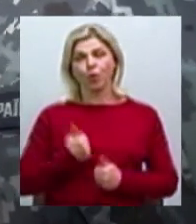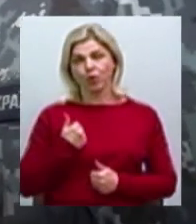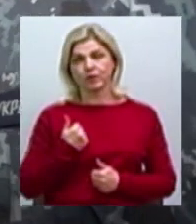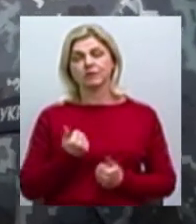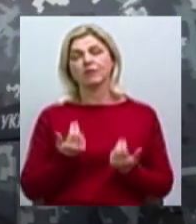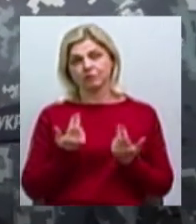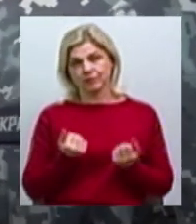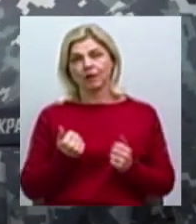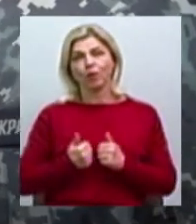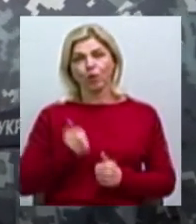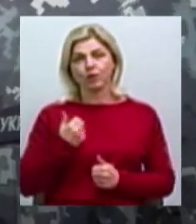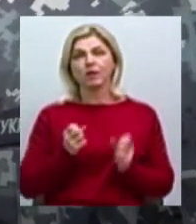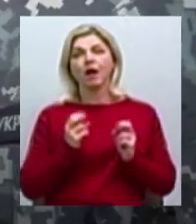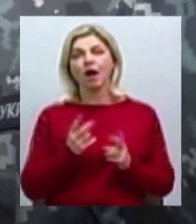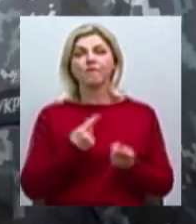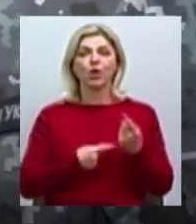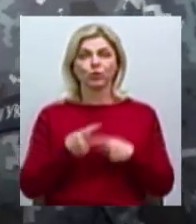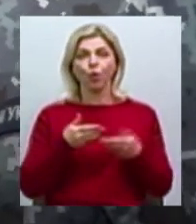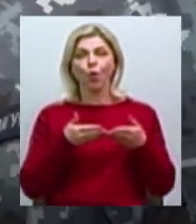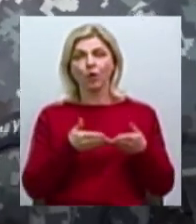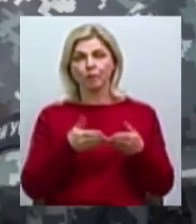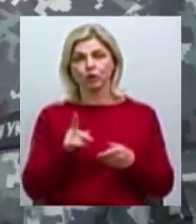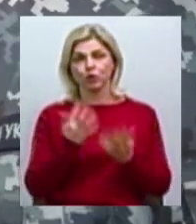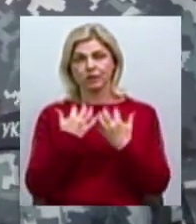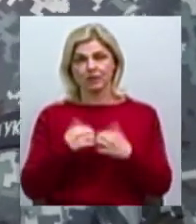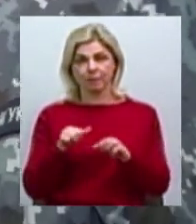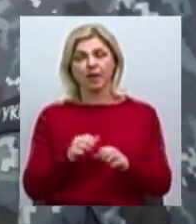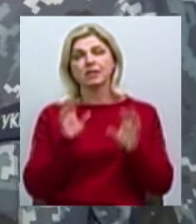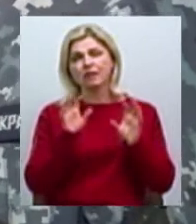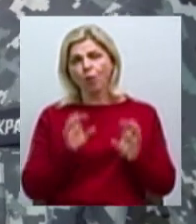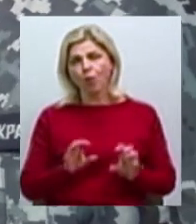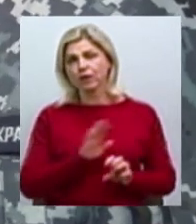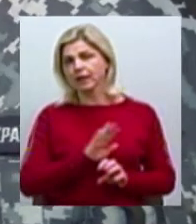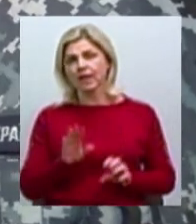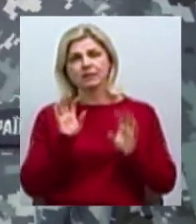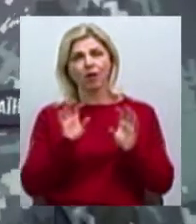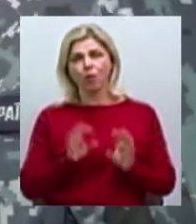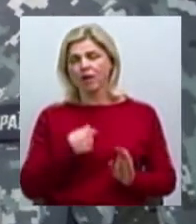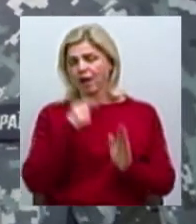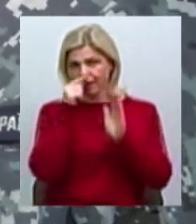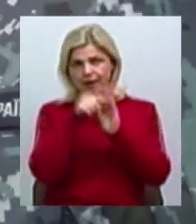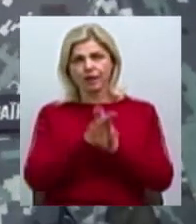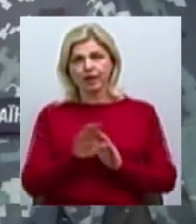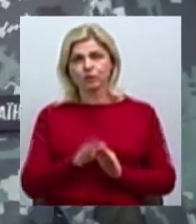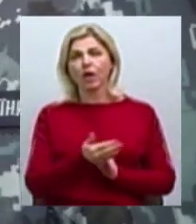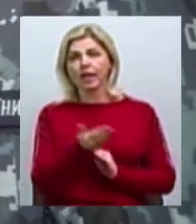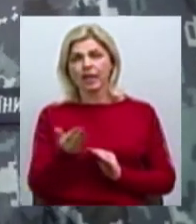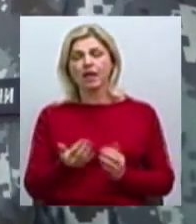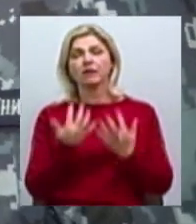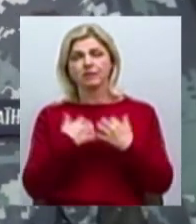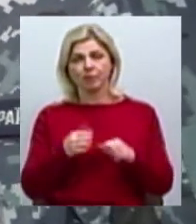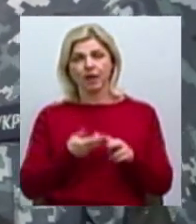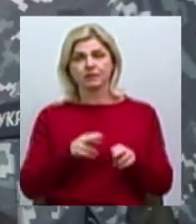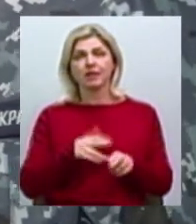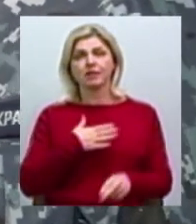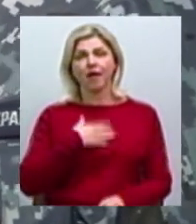звичайно, гордість. Як це повернути кораблі, які відібрали? Закону, незаконно, я в це не лізтиму. Але їх відібрали. Це наша власність,